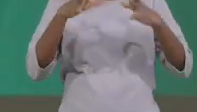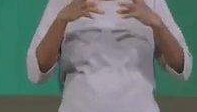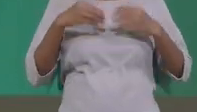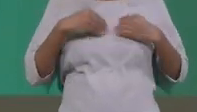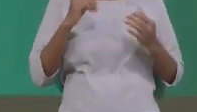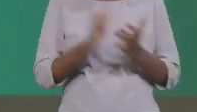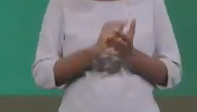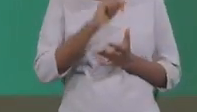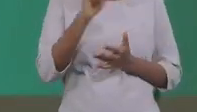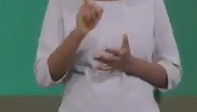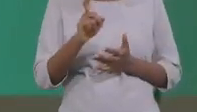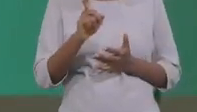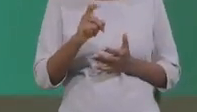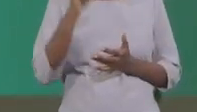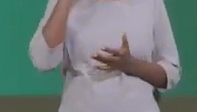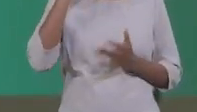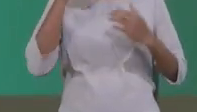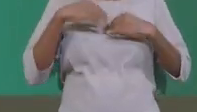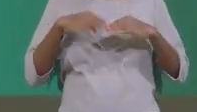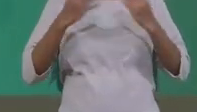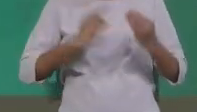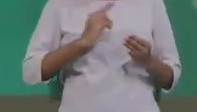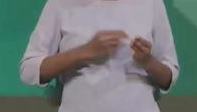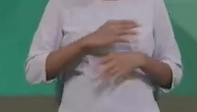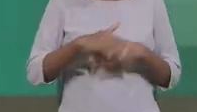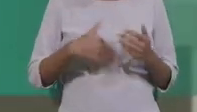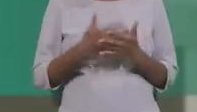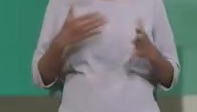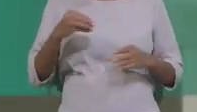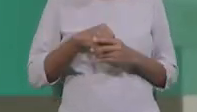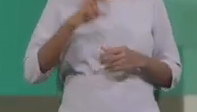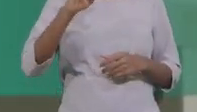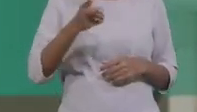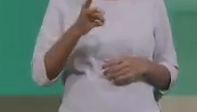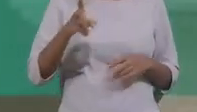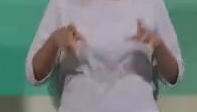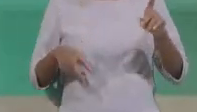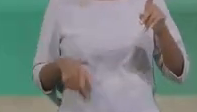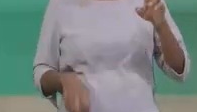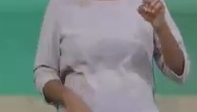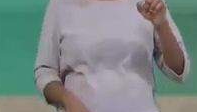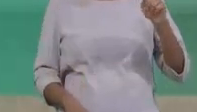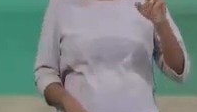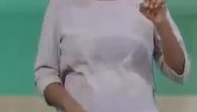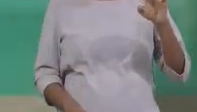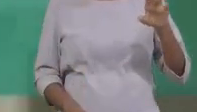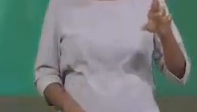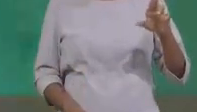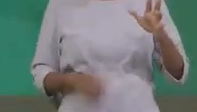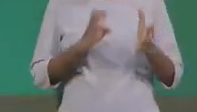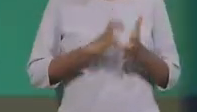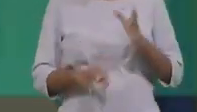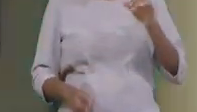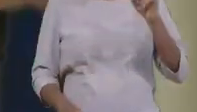cela. Est-ce que vous acceptez cela? Il nous a donné toutes choses. En 2 Pierre,